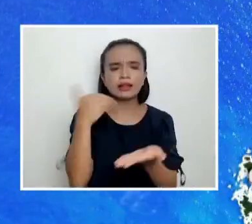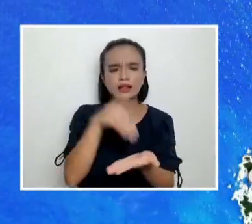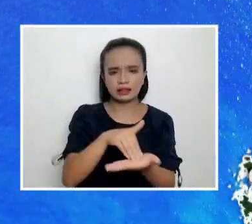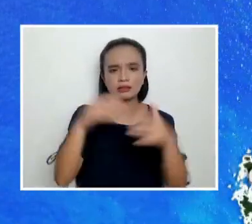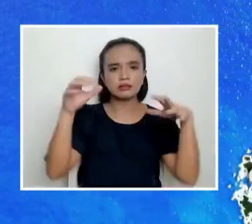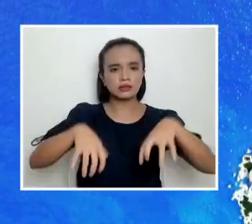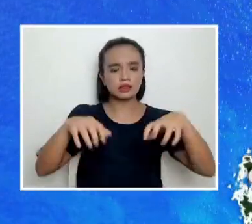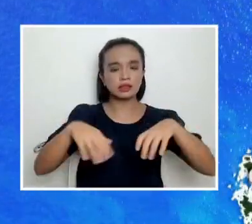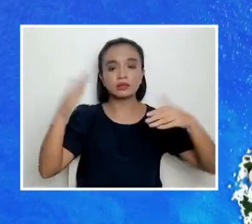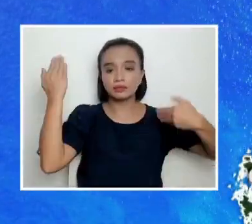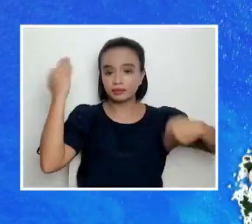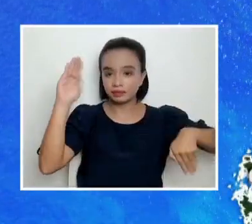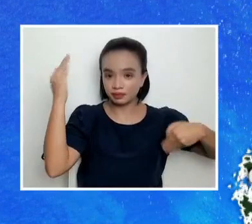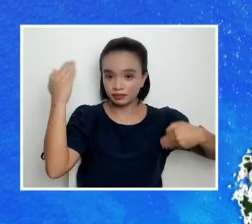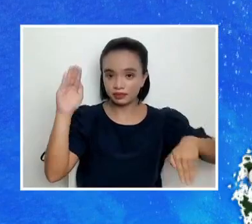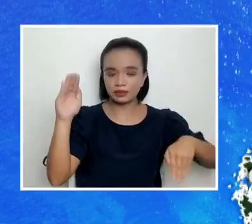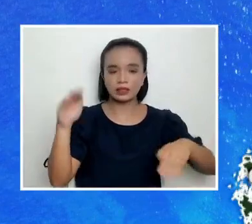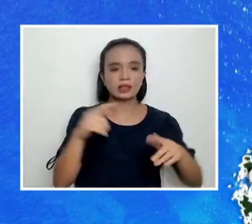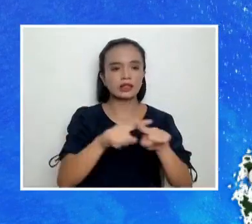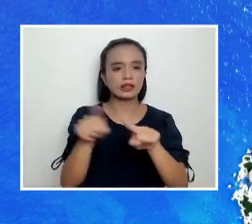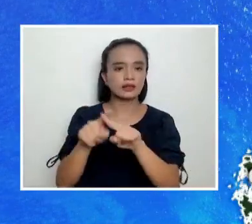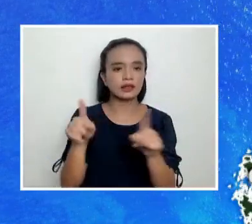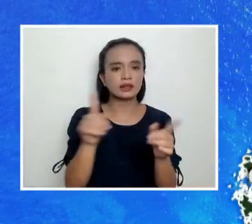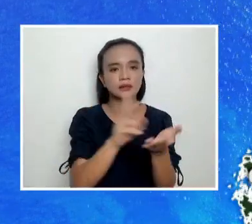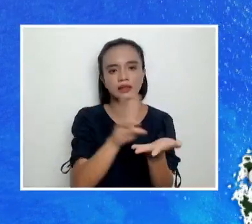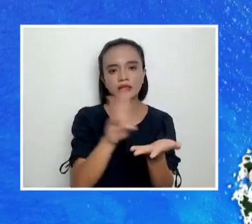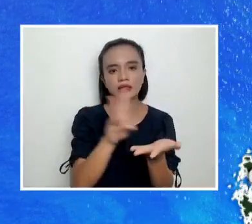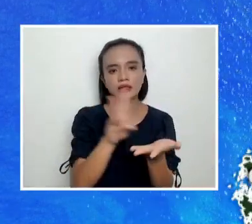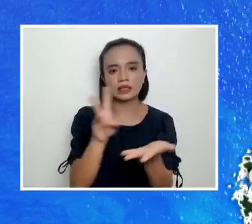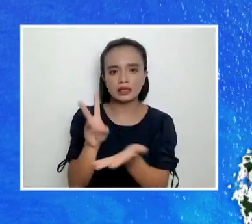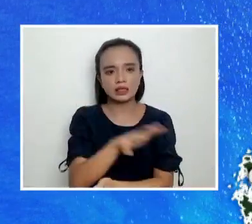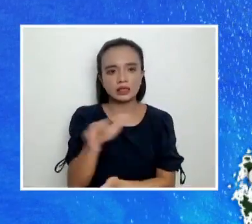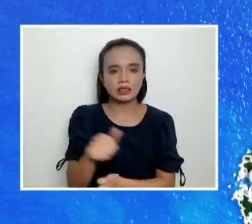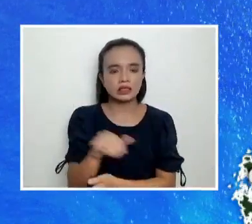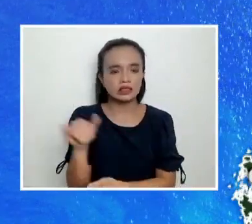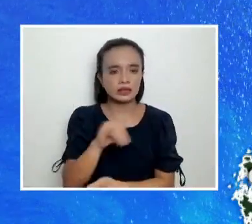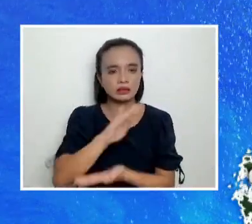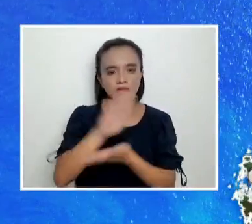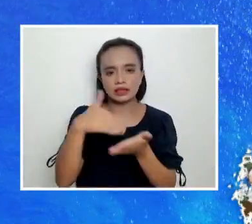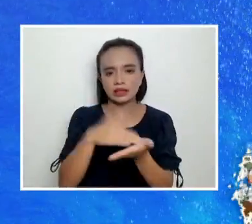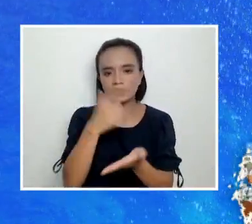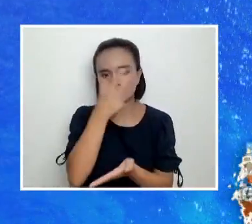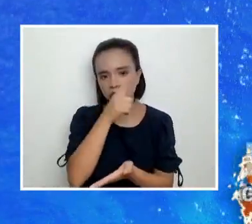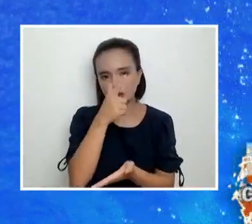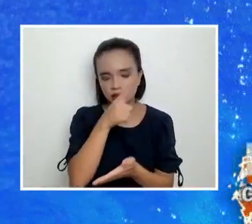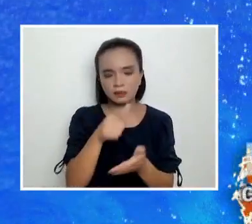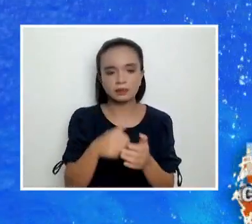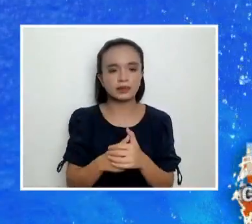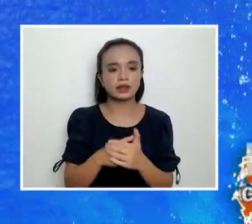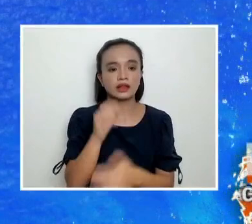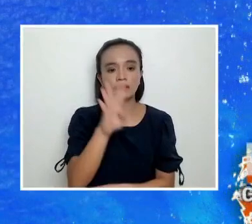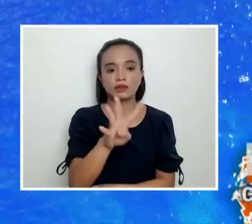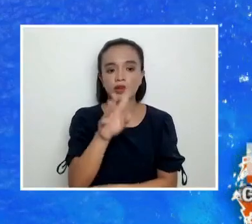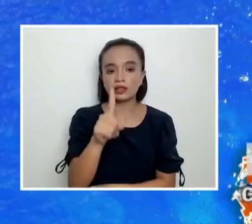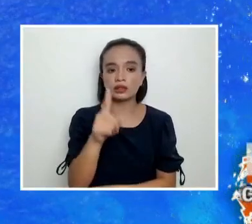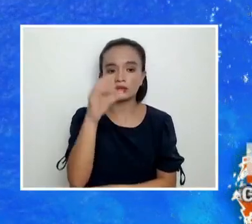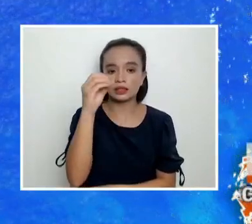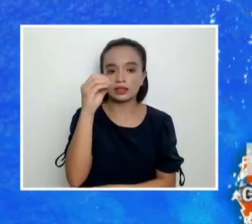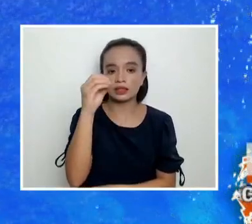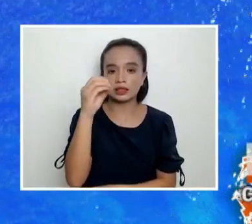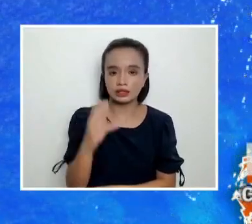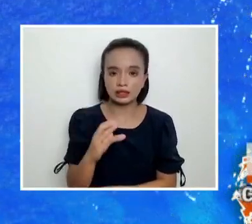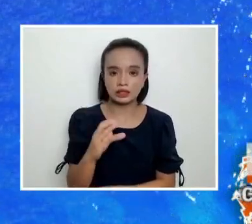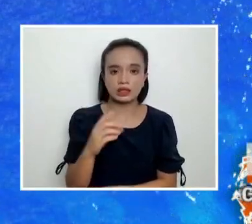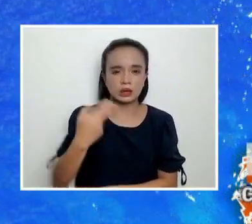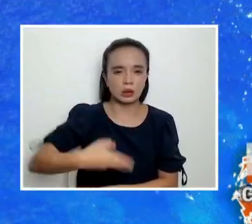ng Cordillera, ilang lugar ng Cagayan Valley at maging sa may Central Luzon. Papalo po sa 41 degrees Celsius ang pinakamataas